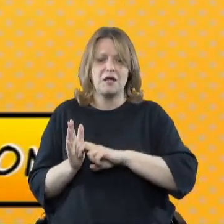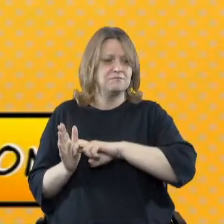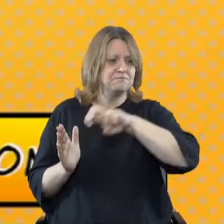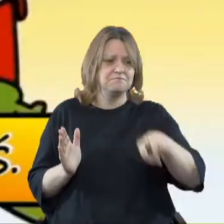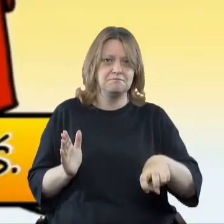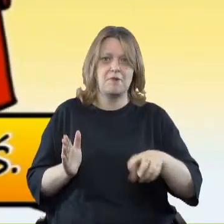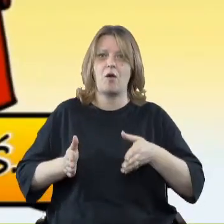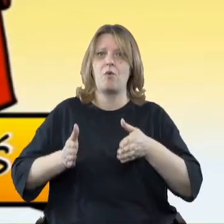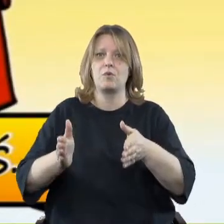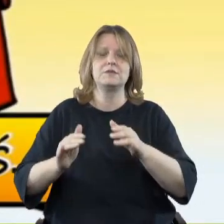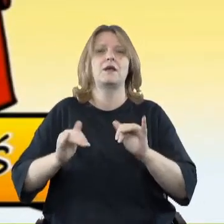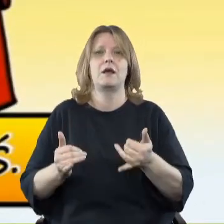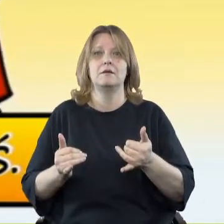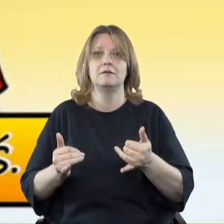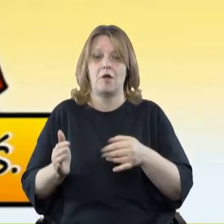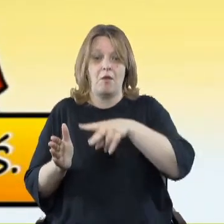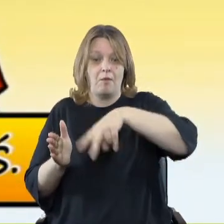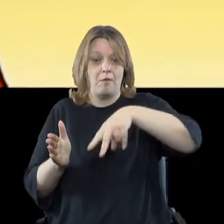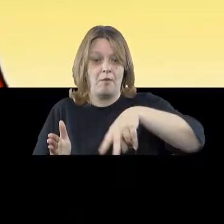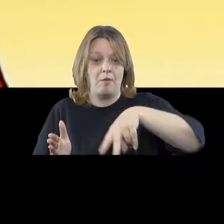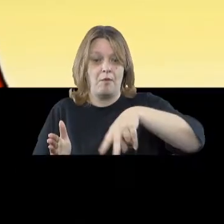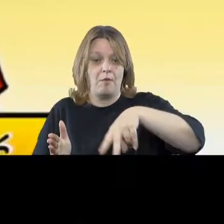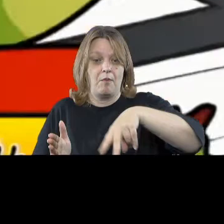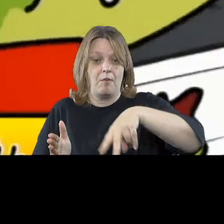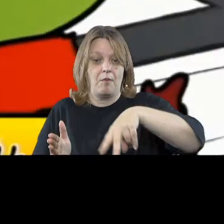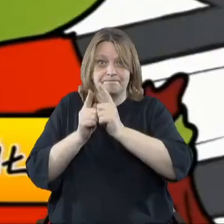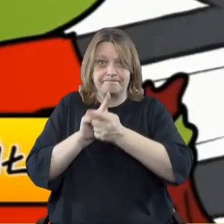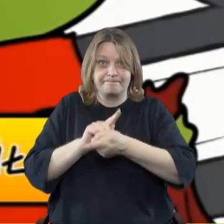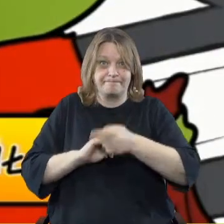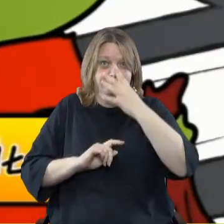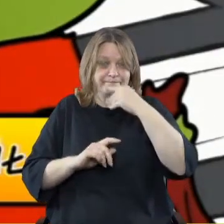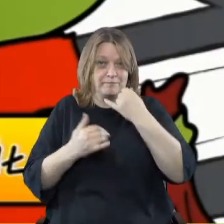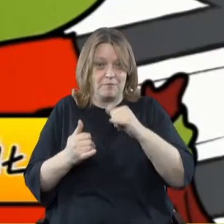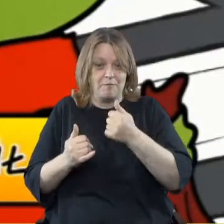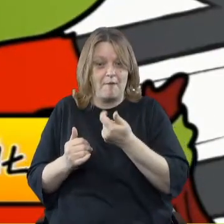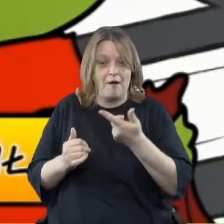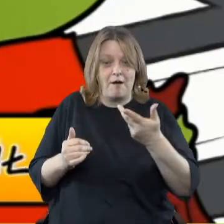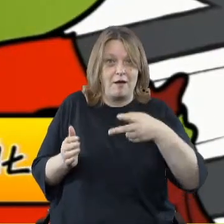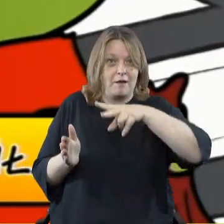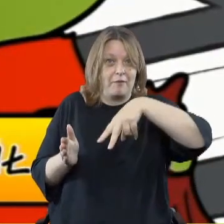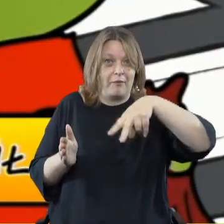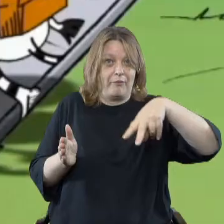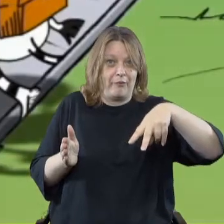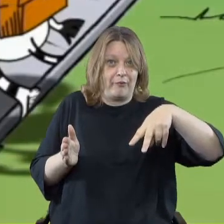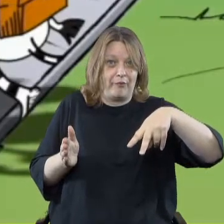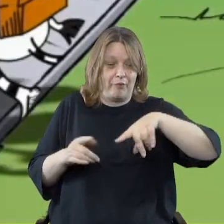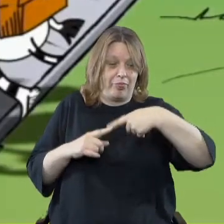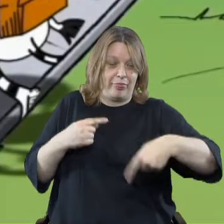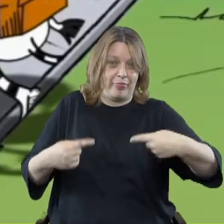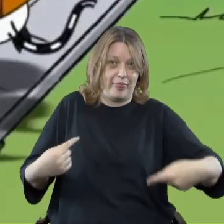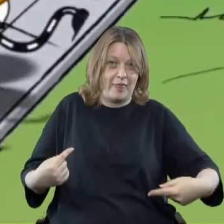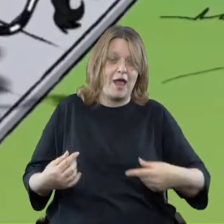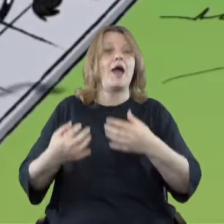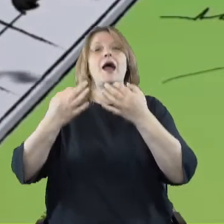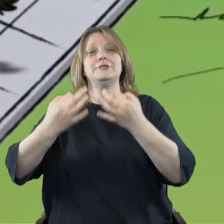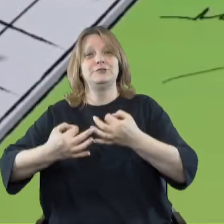drugą stronę? Zebro, jak ty się zmieniłaś? Kilka pasów na drodze zgubiłaś. Dziś przez